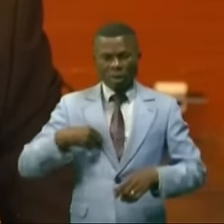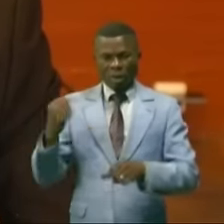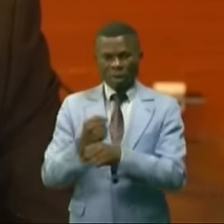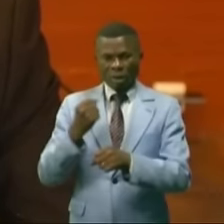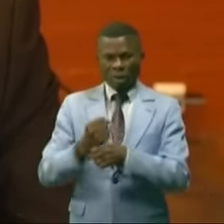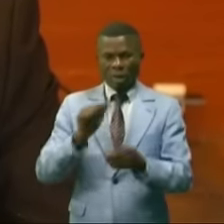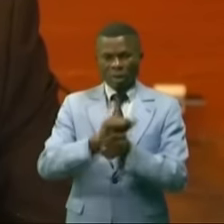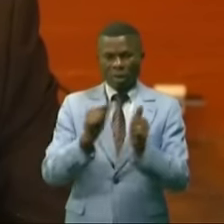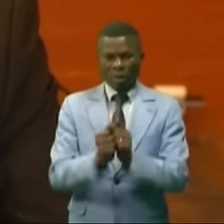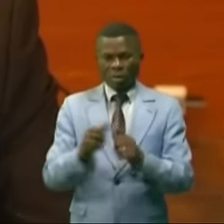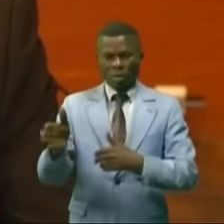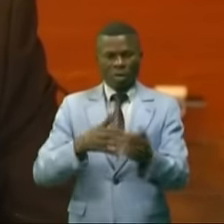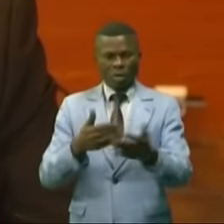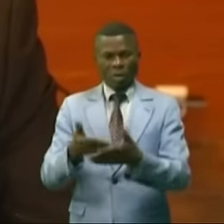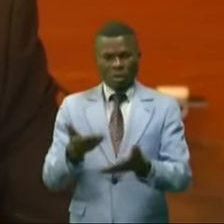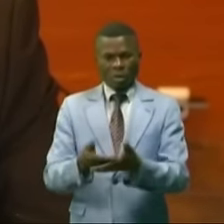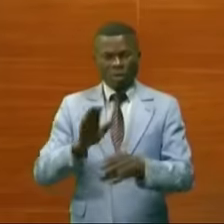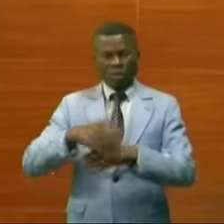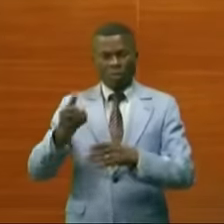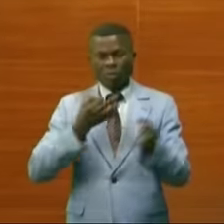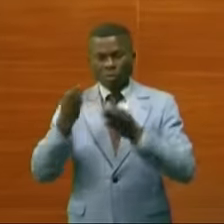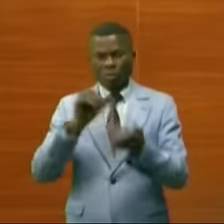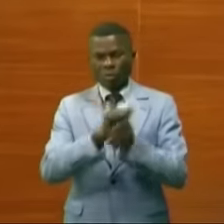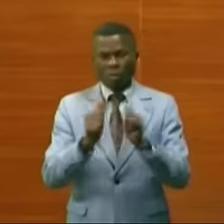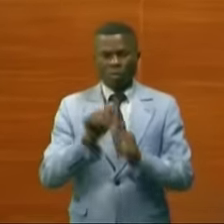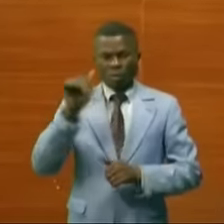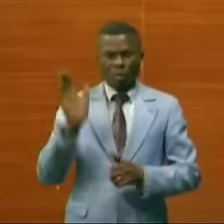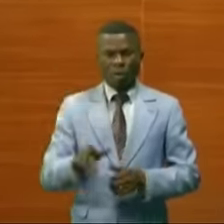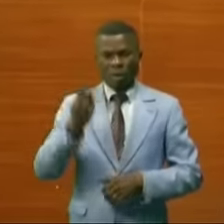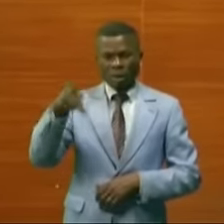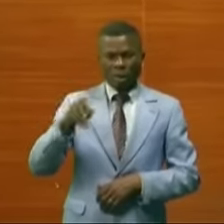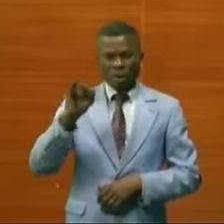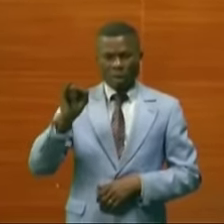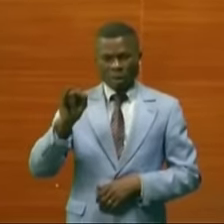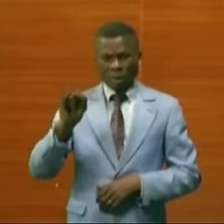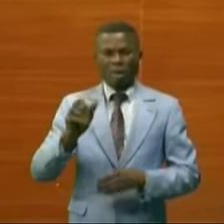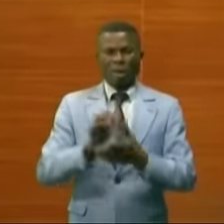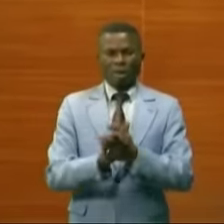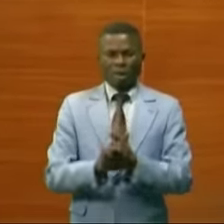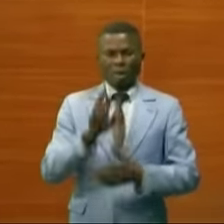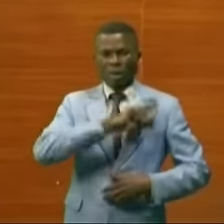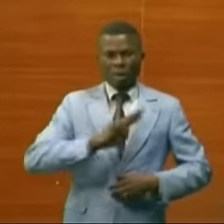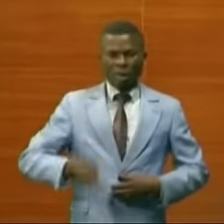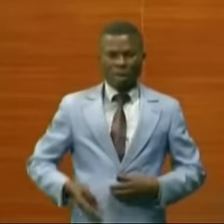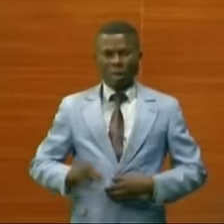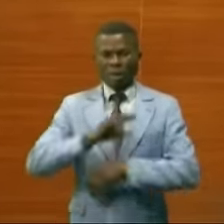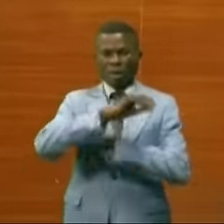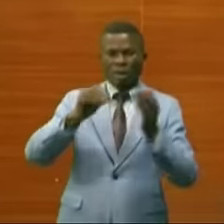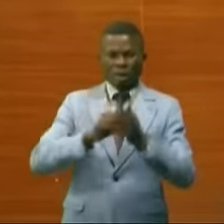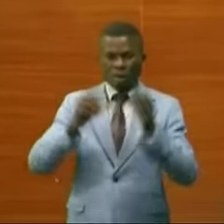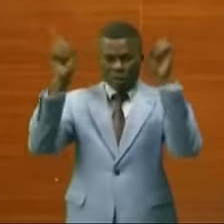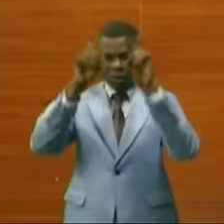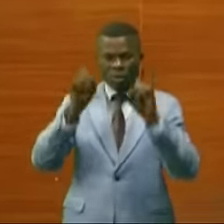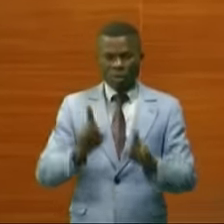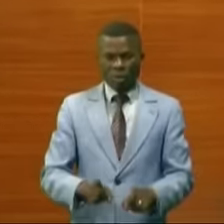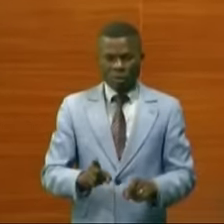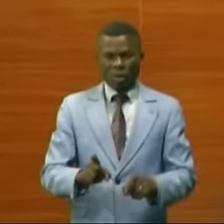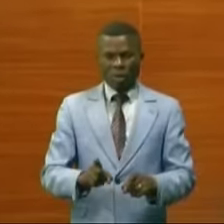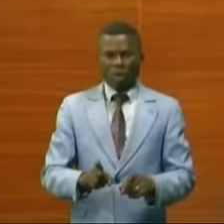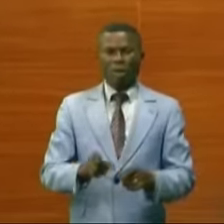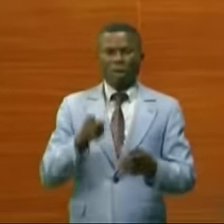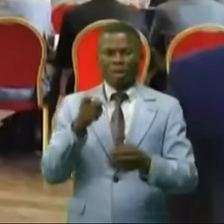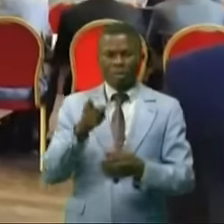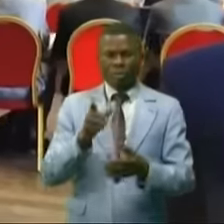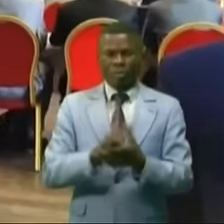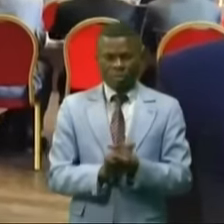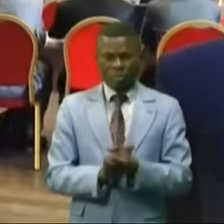les secteurs informels. A précisé la directrice pays Enabel RDC République Centrafricaine Christa